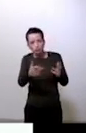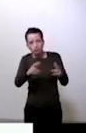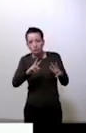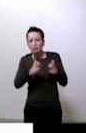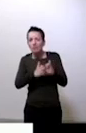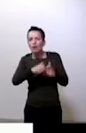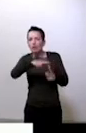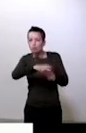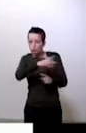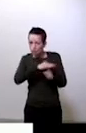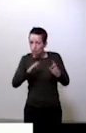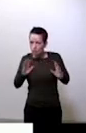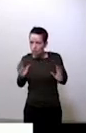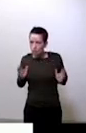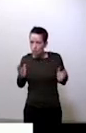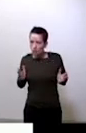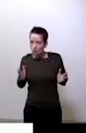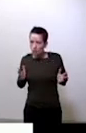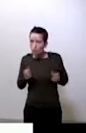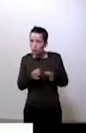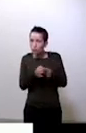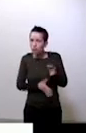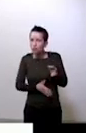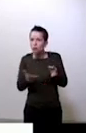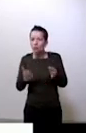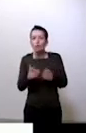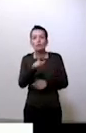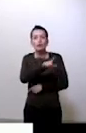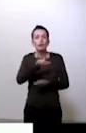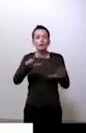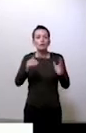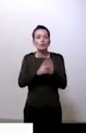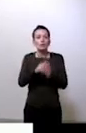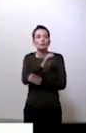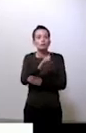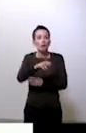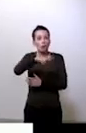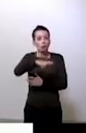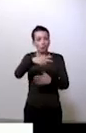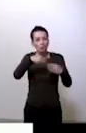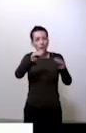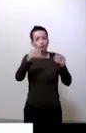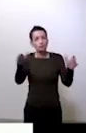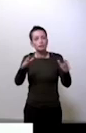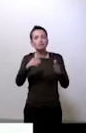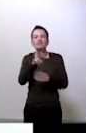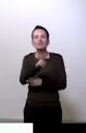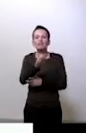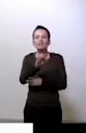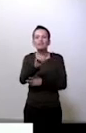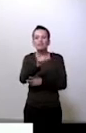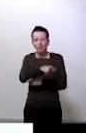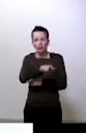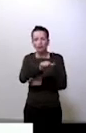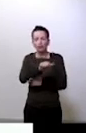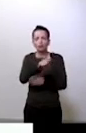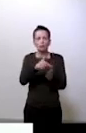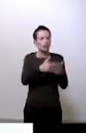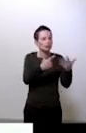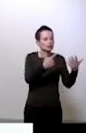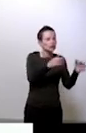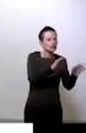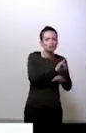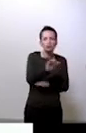logement social ? 29 100 logements ont été vendus en VFA en Gironde entre 2010 et 2017 aux